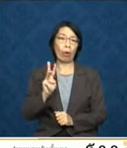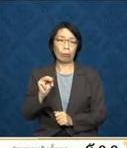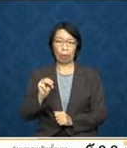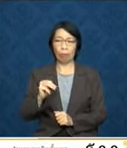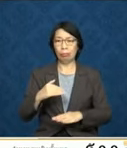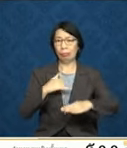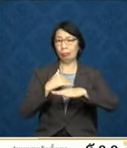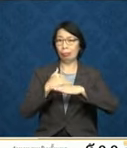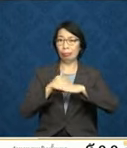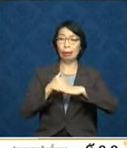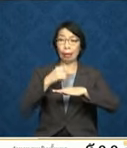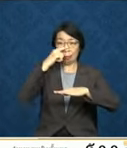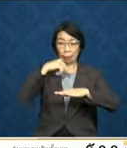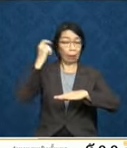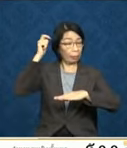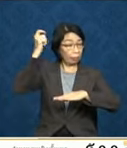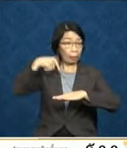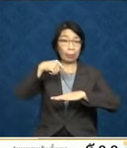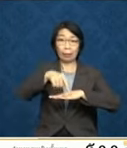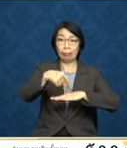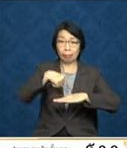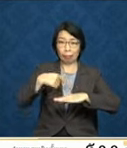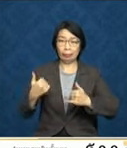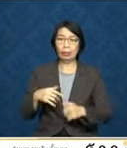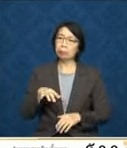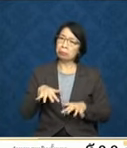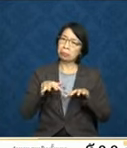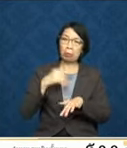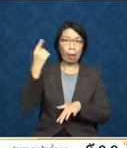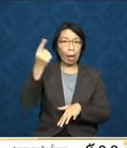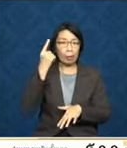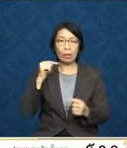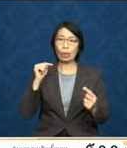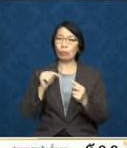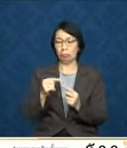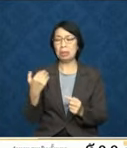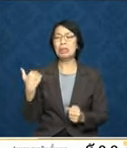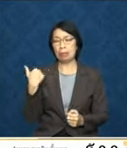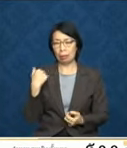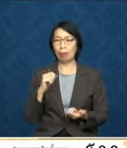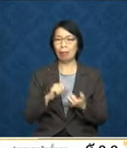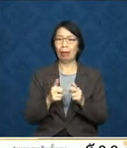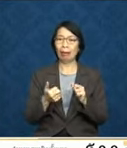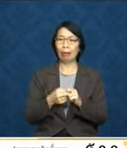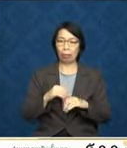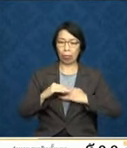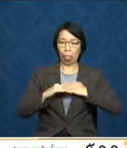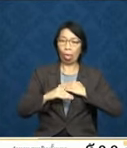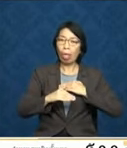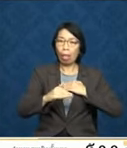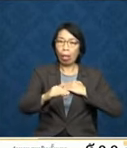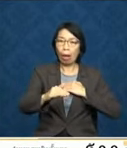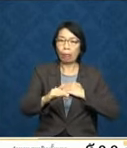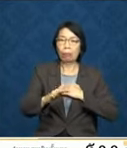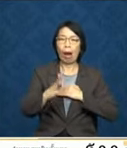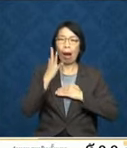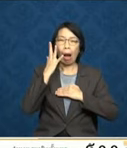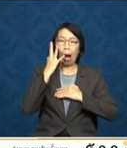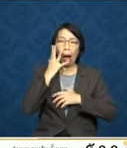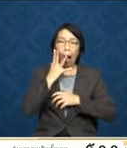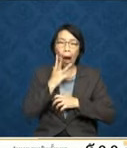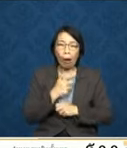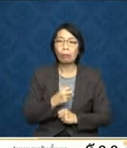เพื่อนบ้านของเราและเป็นเส้นทางการท่องเที่ยวเชิงธรรมชาติขณะนี้สภาพชำรุดทรุดโทรมไปมากครับ